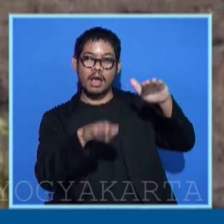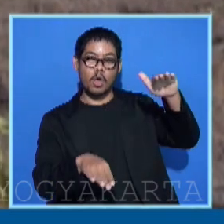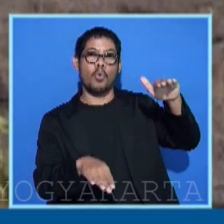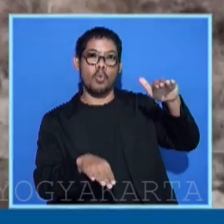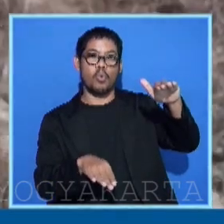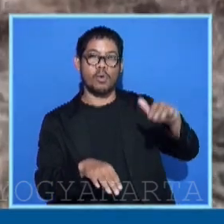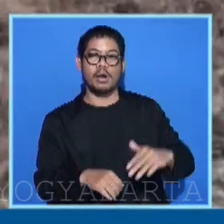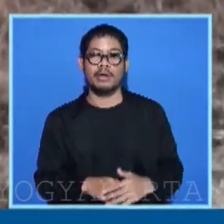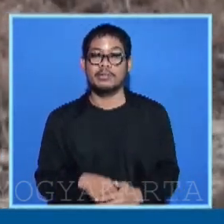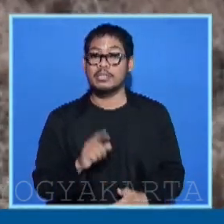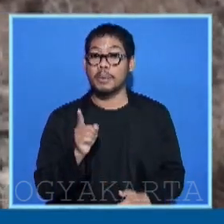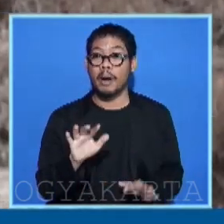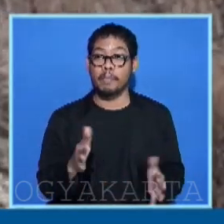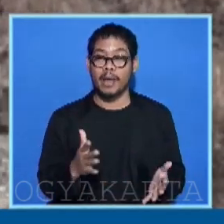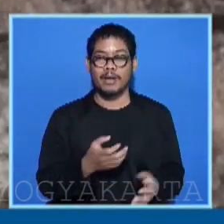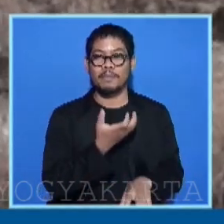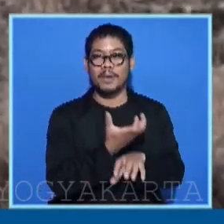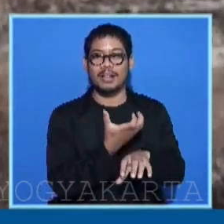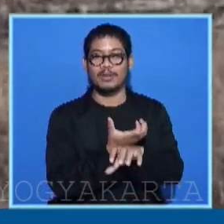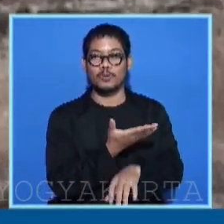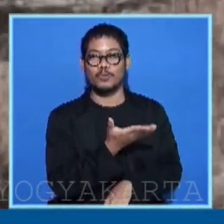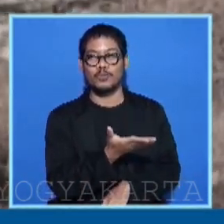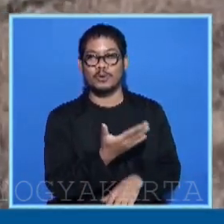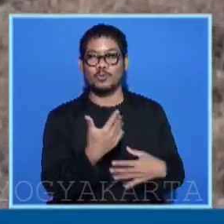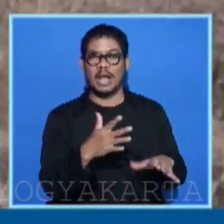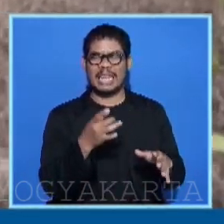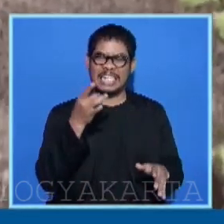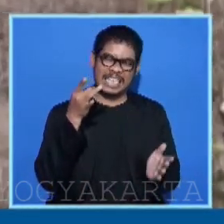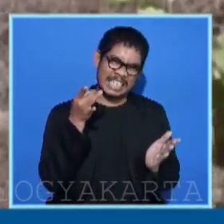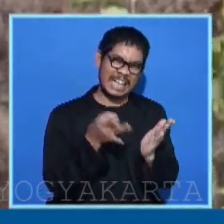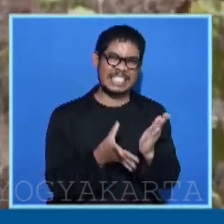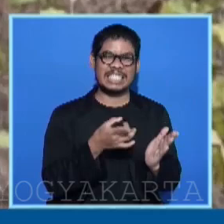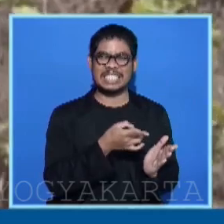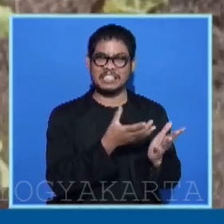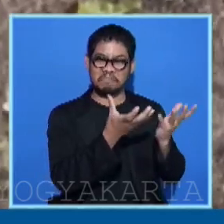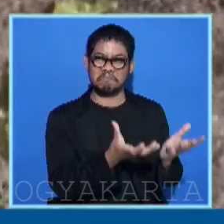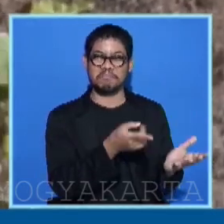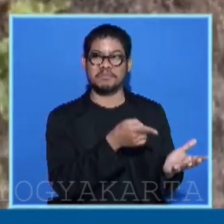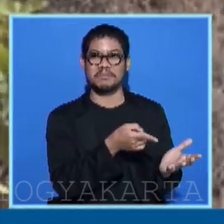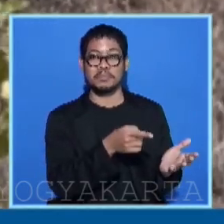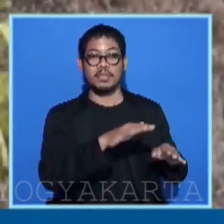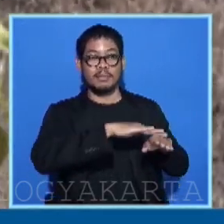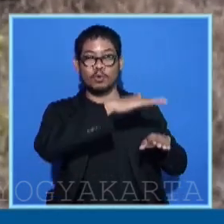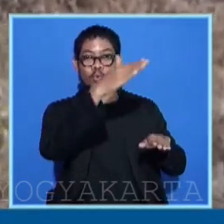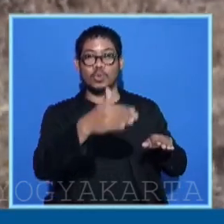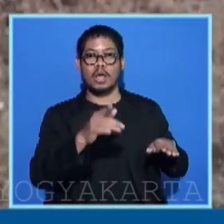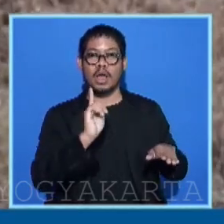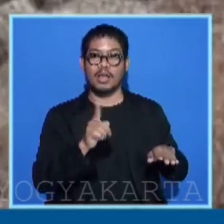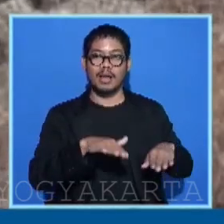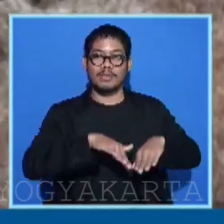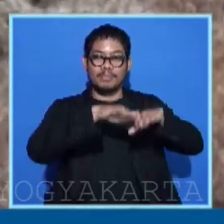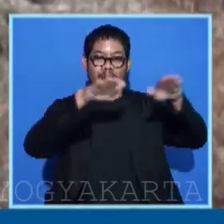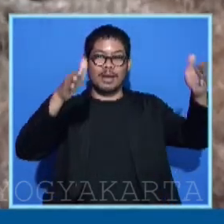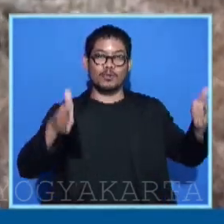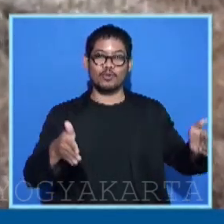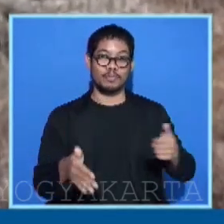atau ingkang atos Bukit Mengger meniko Kim bentuk satu Galing panggung ingkang satu garing papan ingkang